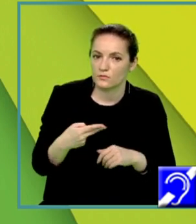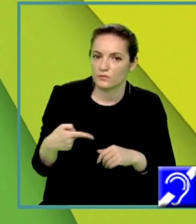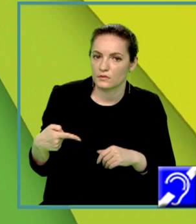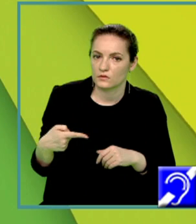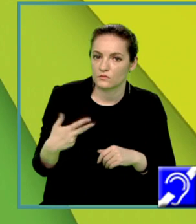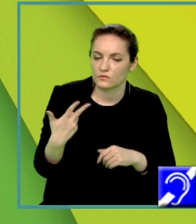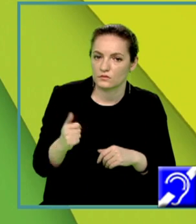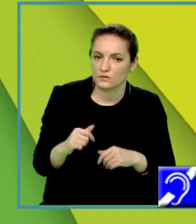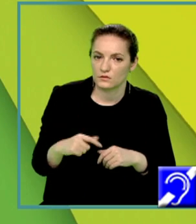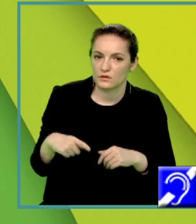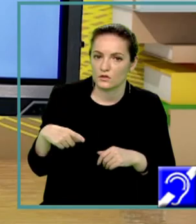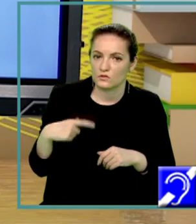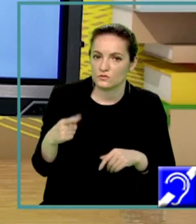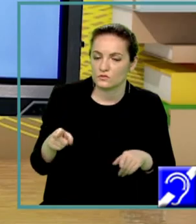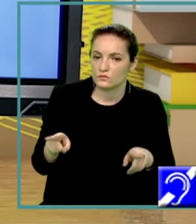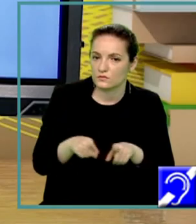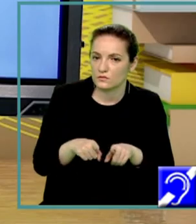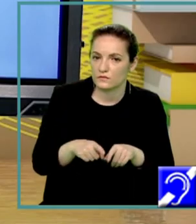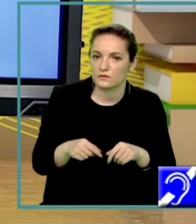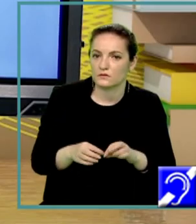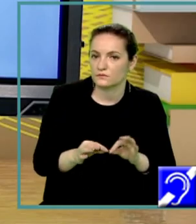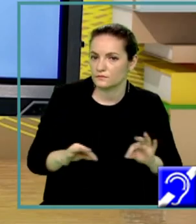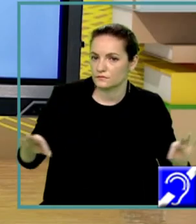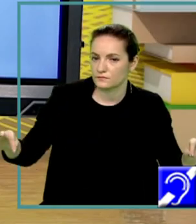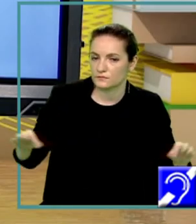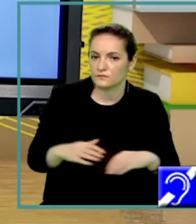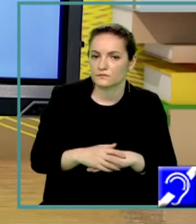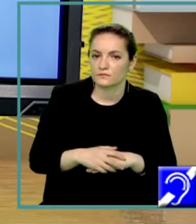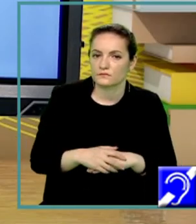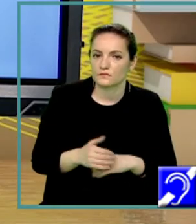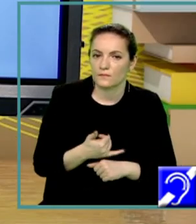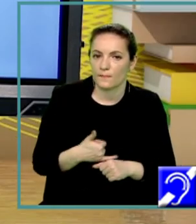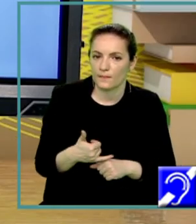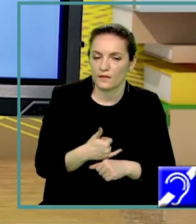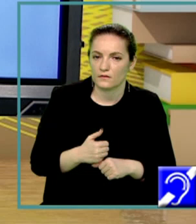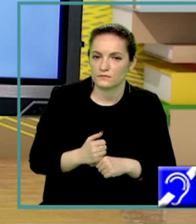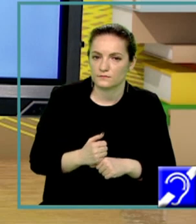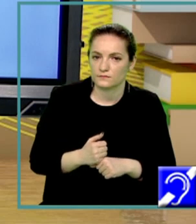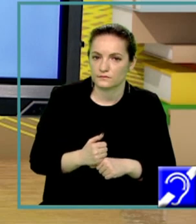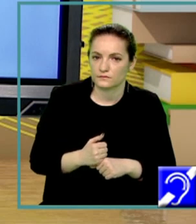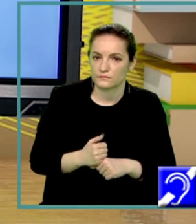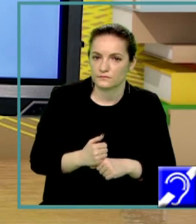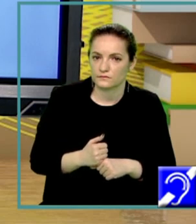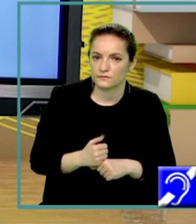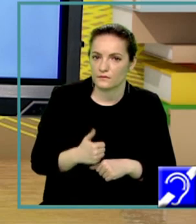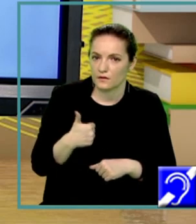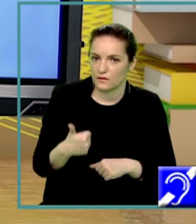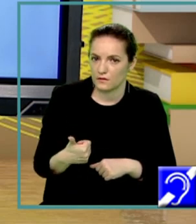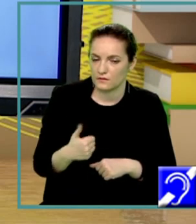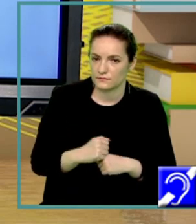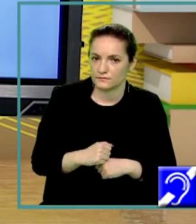3, sunt coliniare. Am putea observa că la punctul A, cele două puncte, A